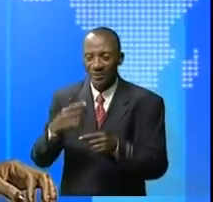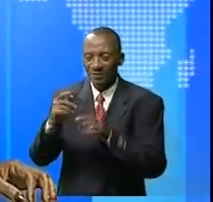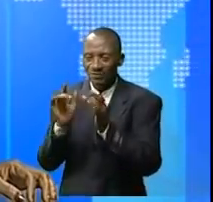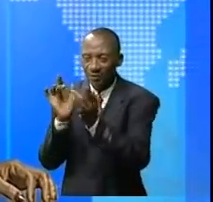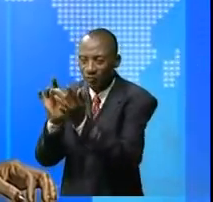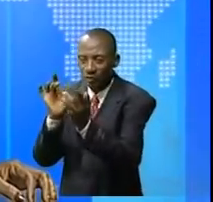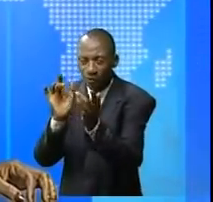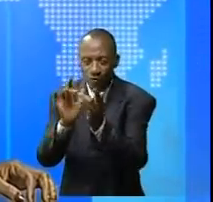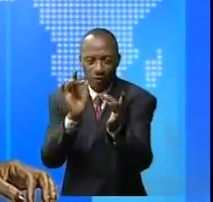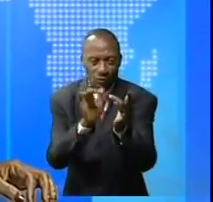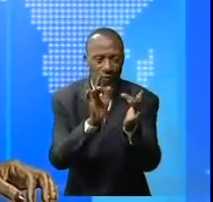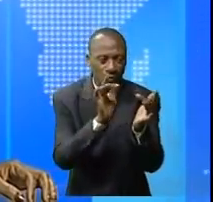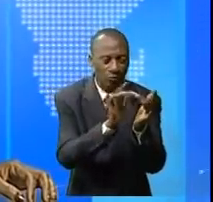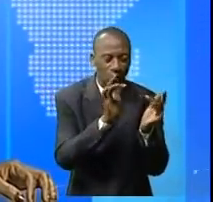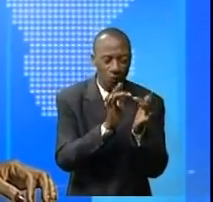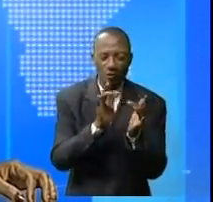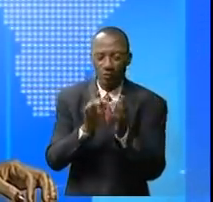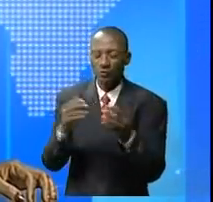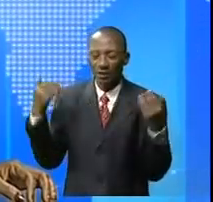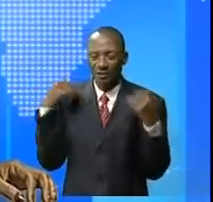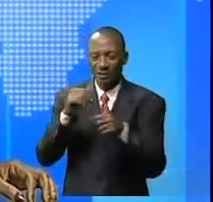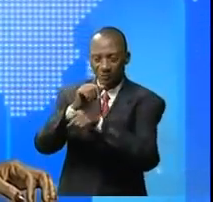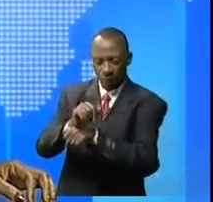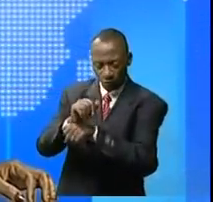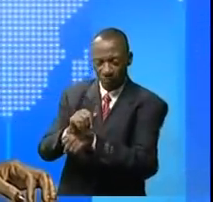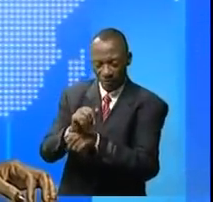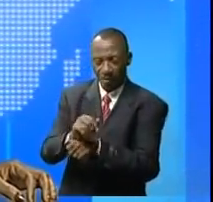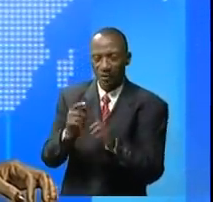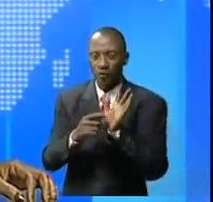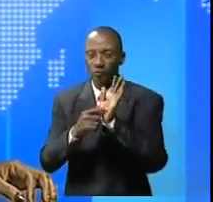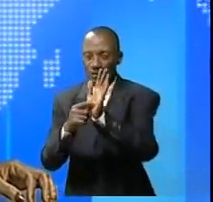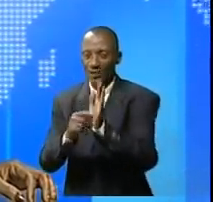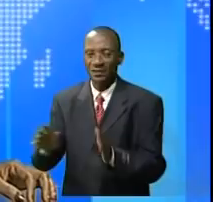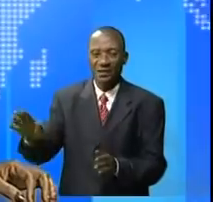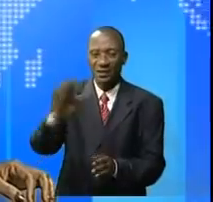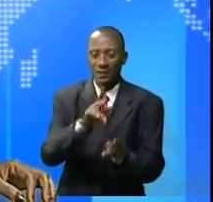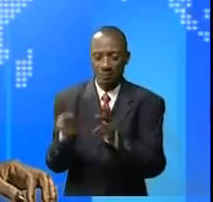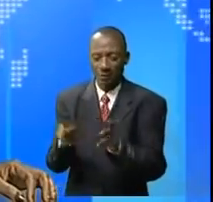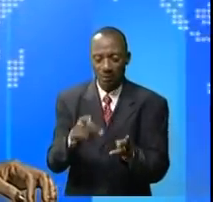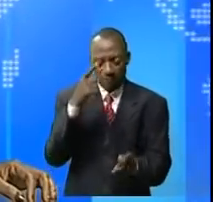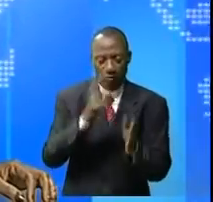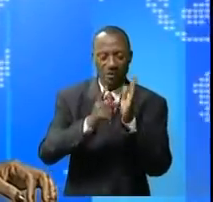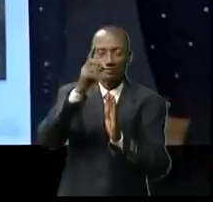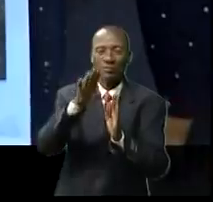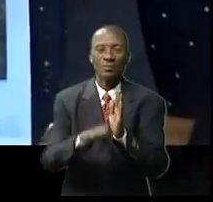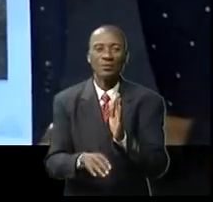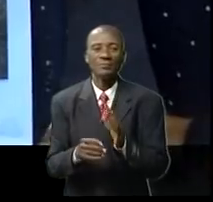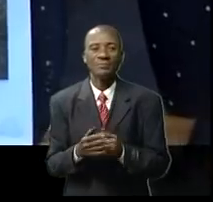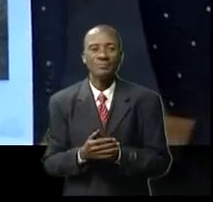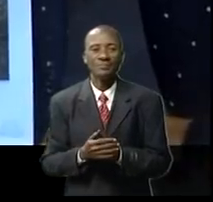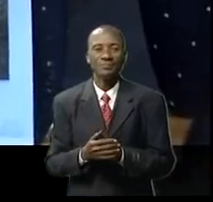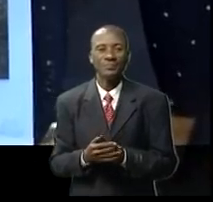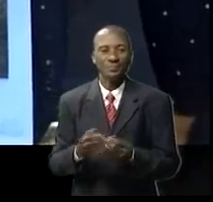par le chef de ce contrée qui l'a présenté au cours d'une cérémonie, Eric Kabomba, Bijou et Kamba. Ces